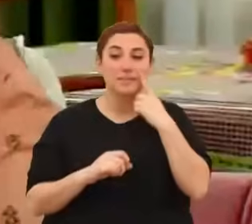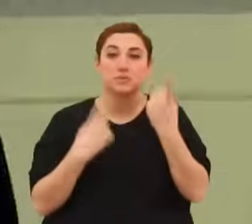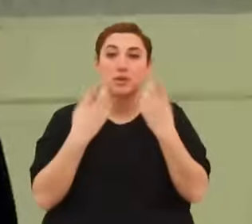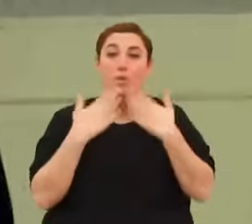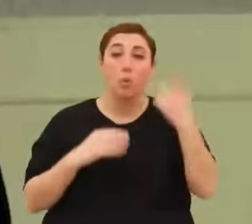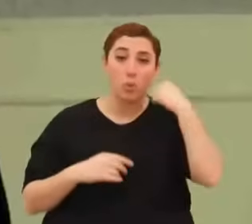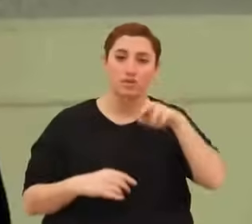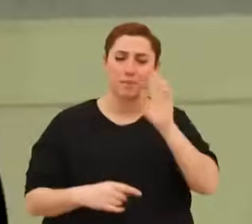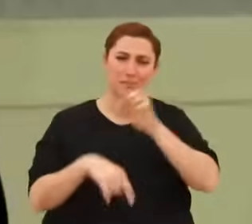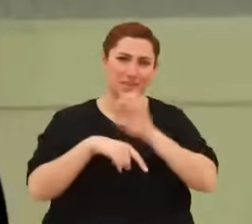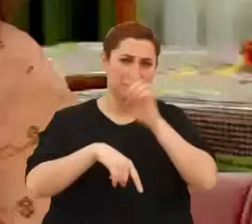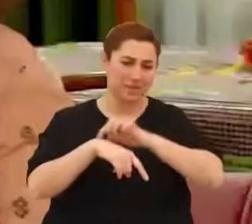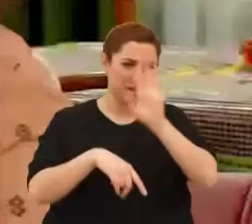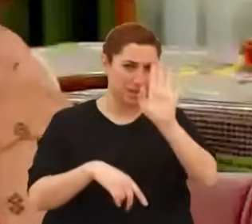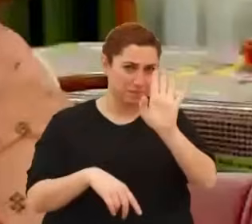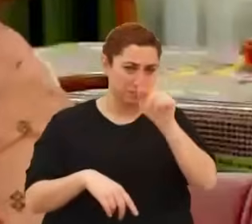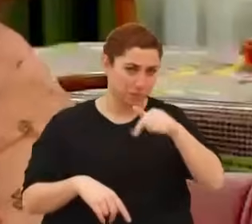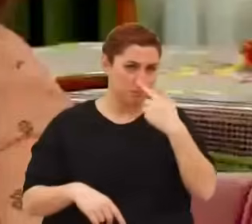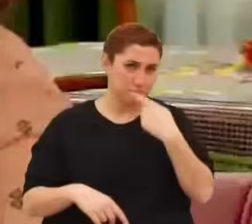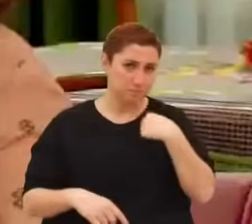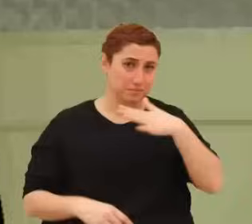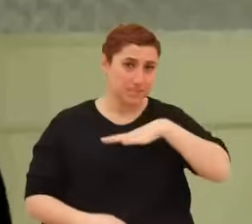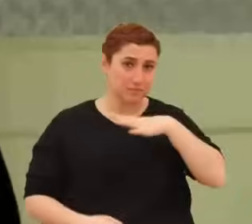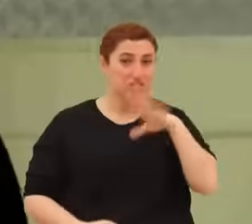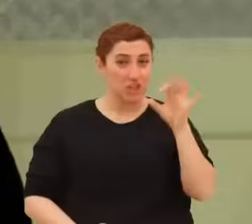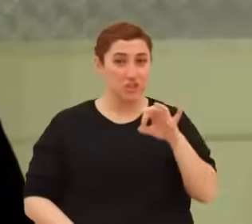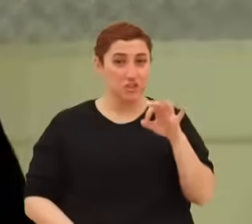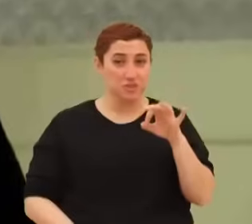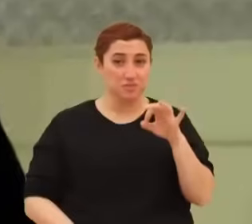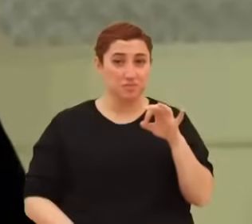onda. Ha bir dakika, Ha şunu demek mi istiyorsunuz yani şu...